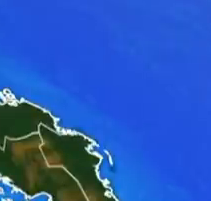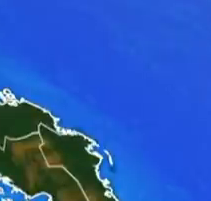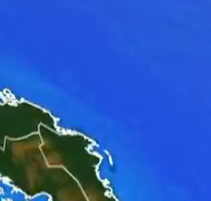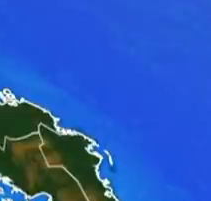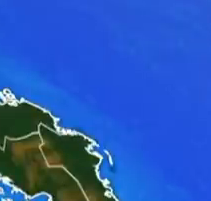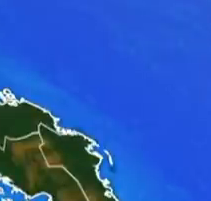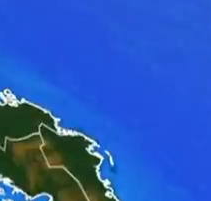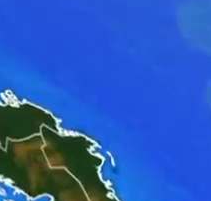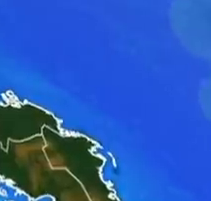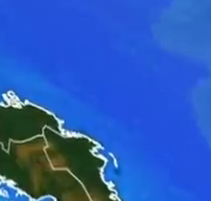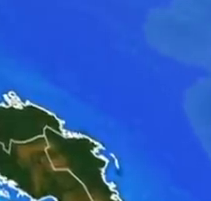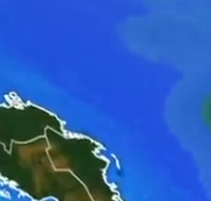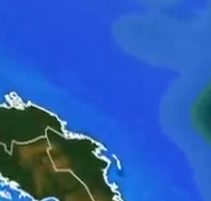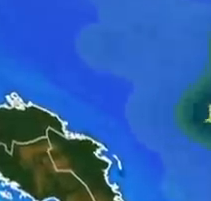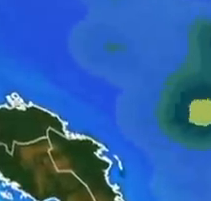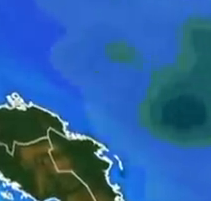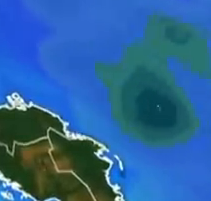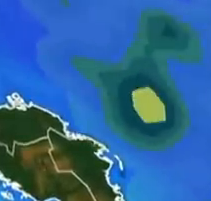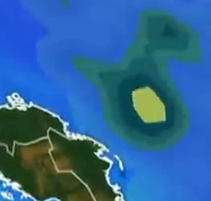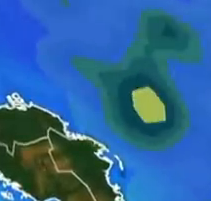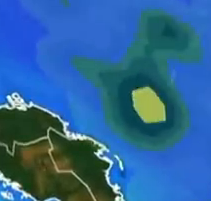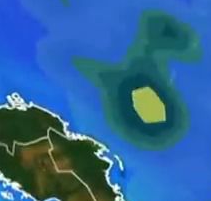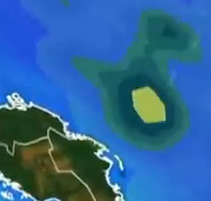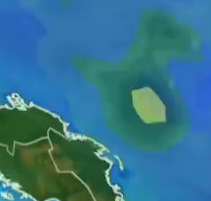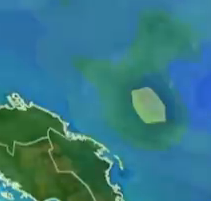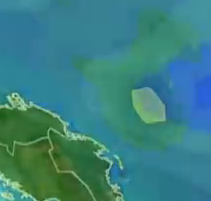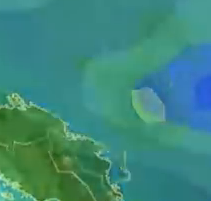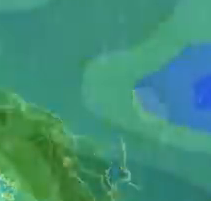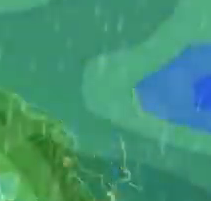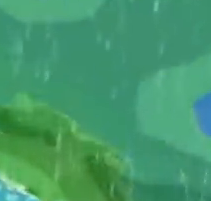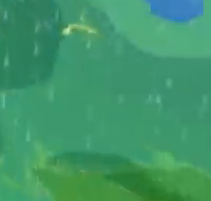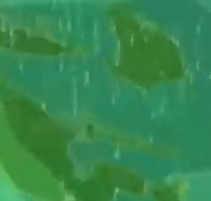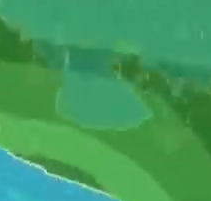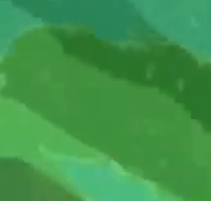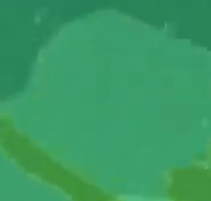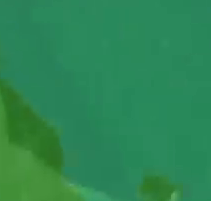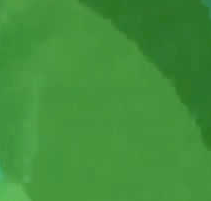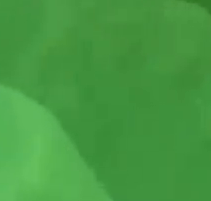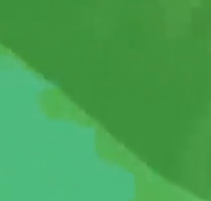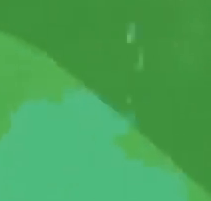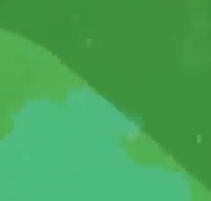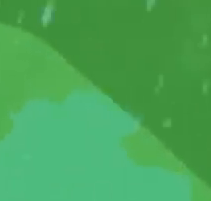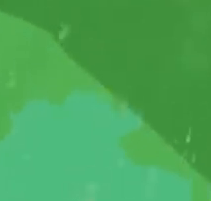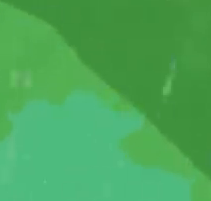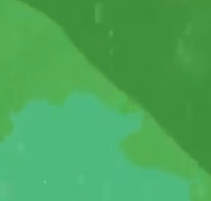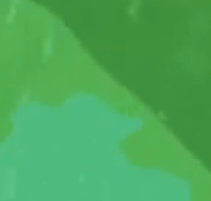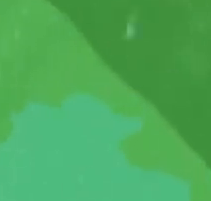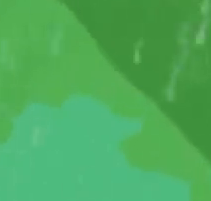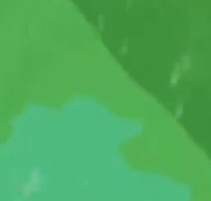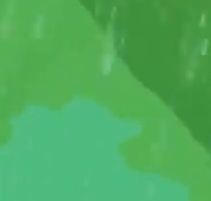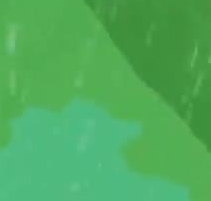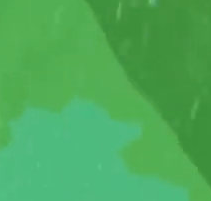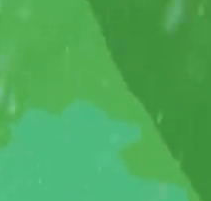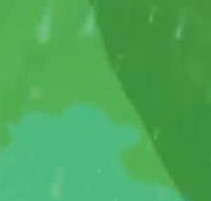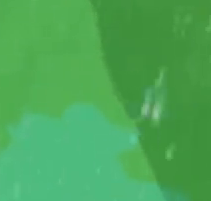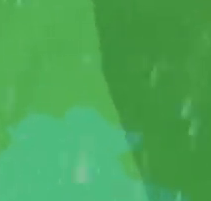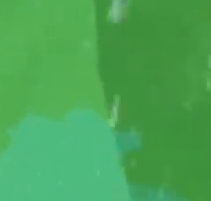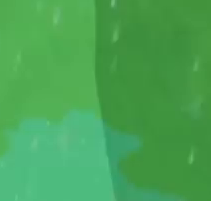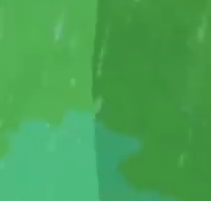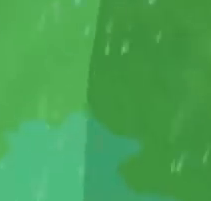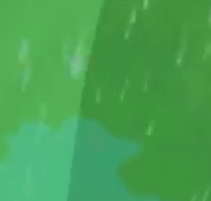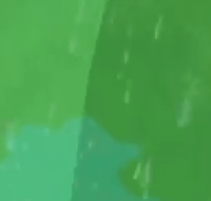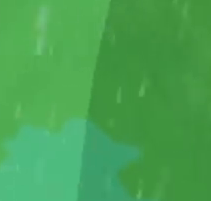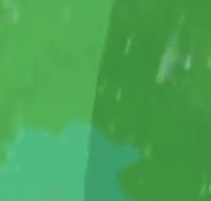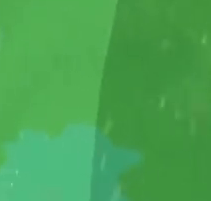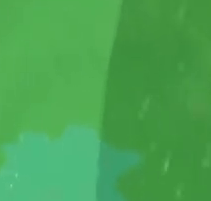hanggang pagsapit ng gabi. Dito naman sa Metro Manila, may aasahan pa pong mga mahihinang pag-ulan bukas pero mas mahahaba na ang patlang